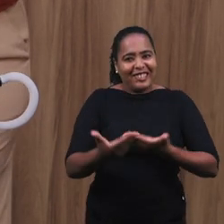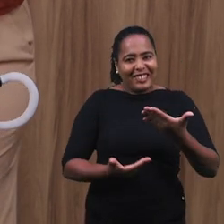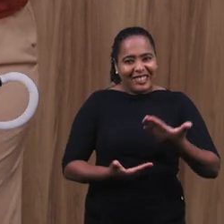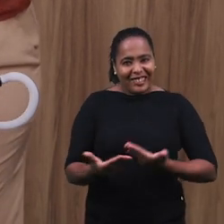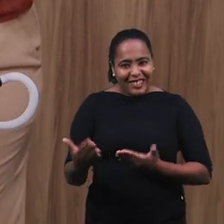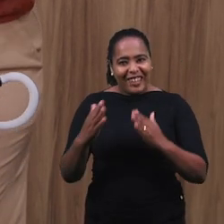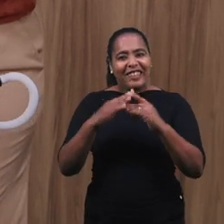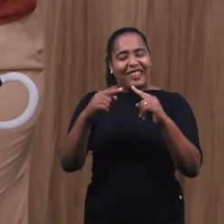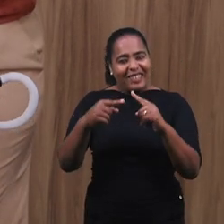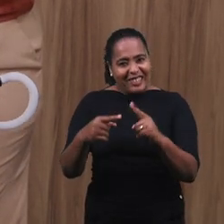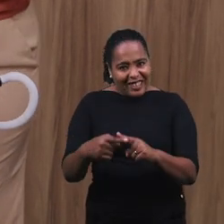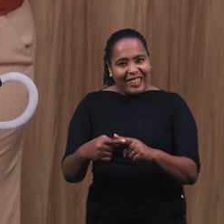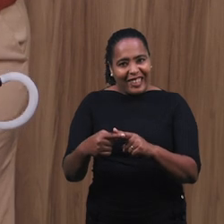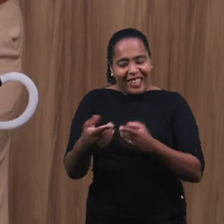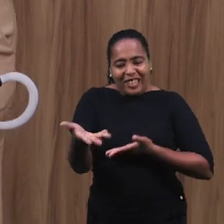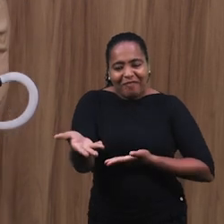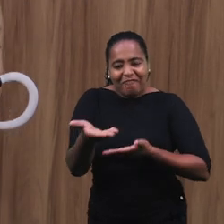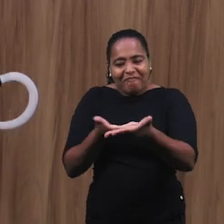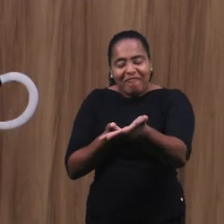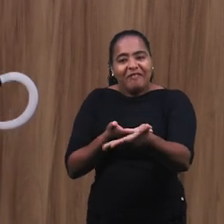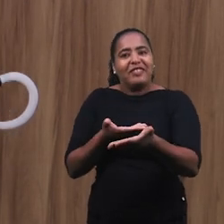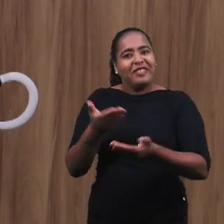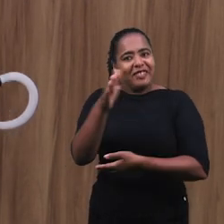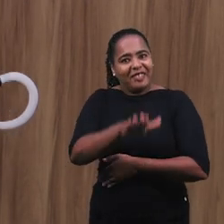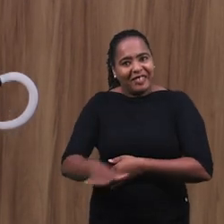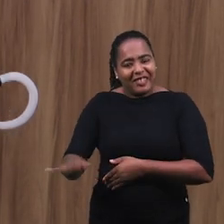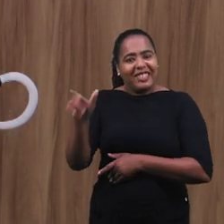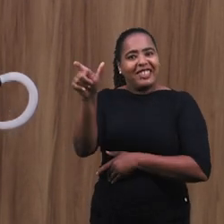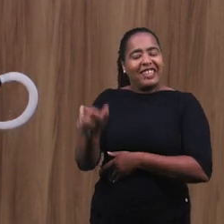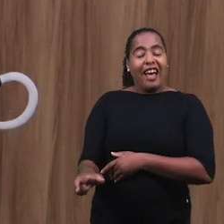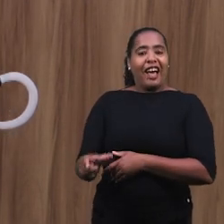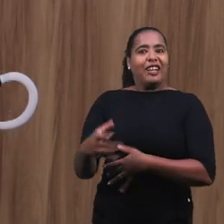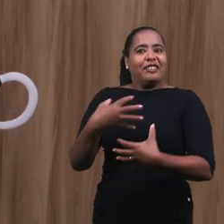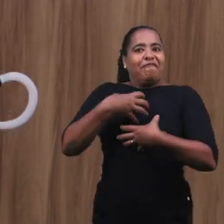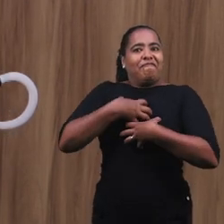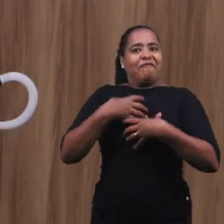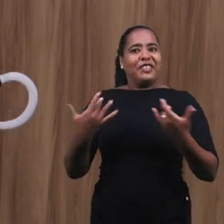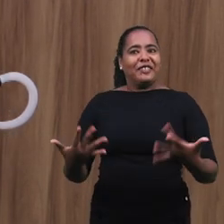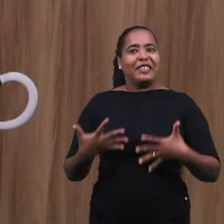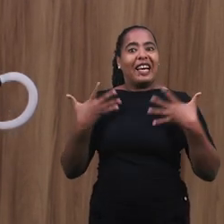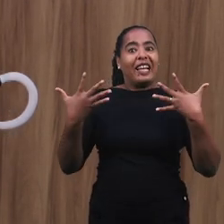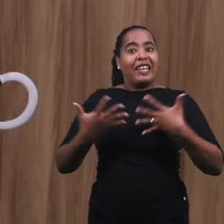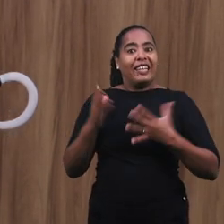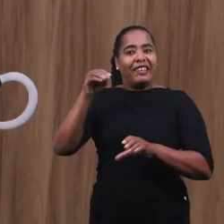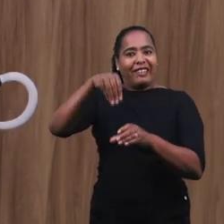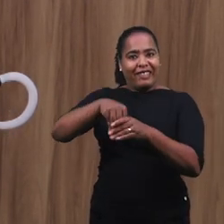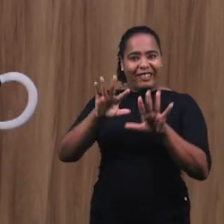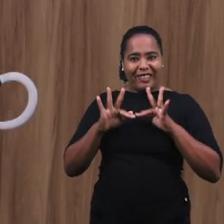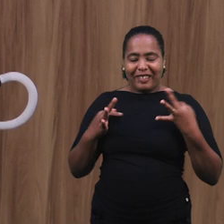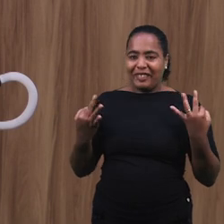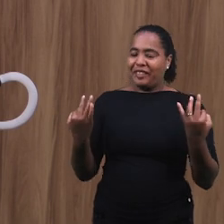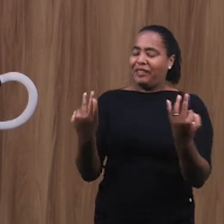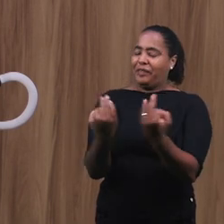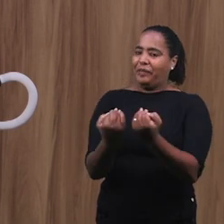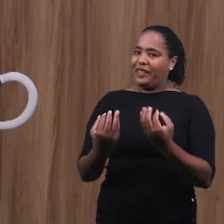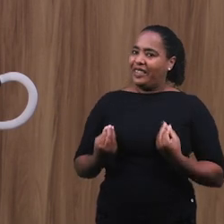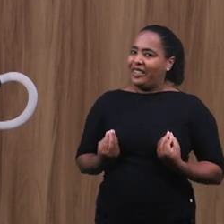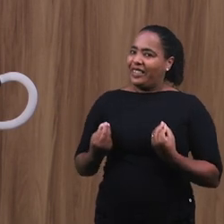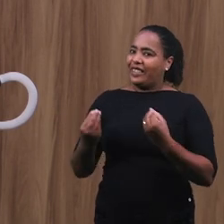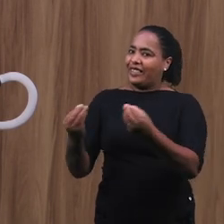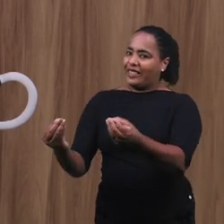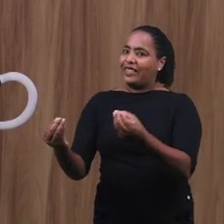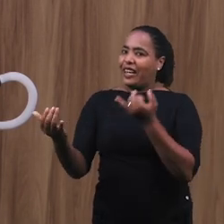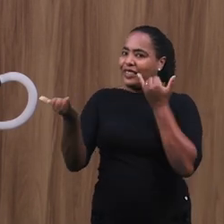personnes qui résultent dans des grandes joies pour leur famille. en résultant l'accès à tous